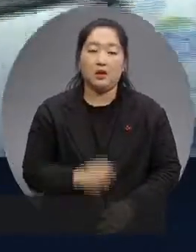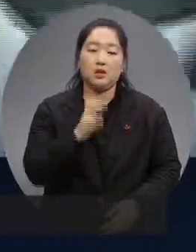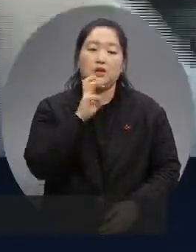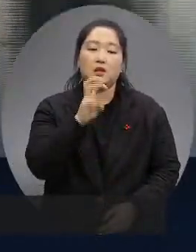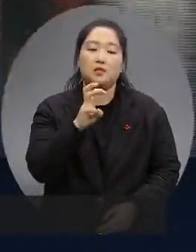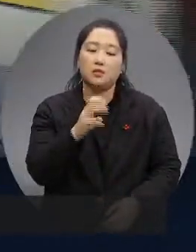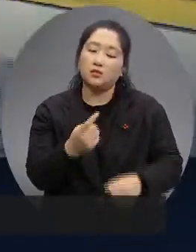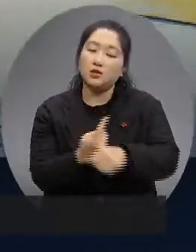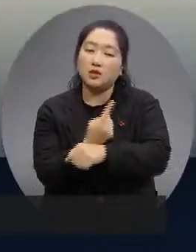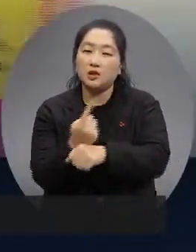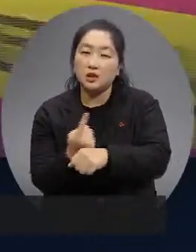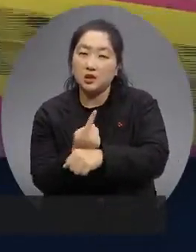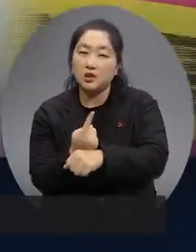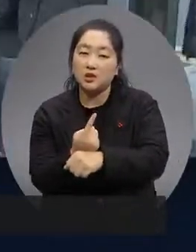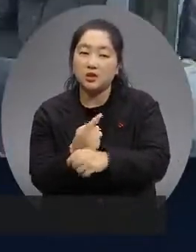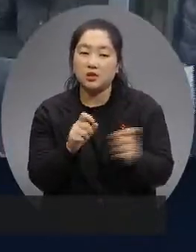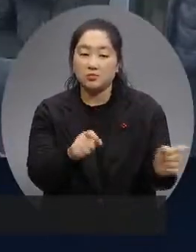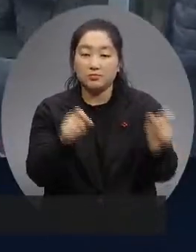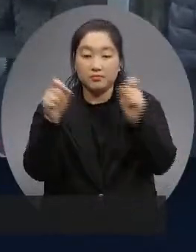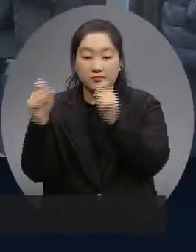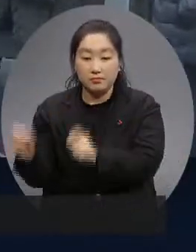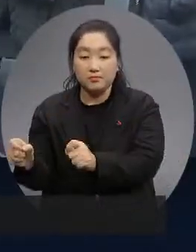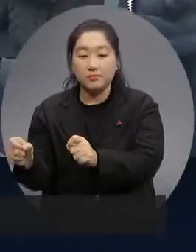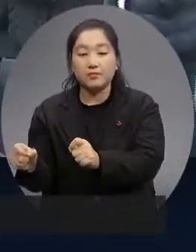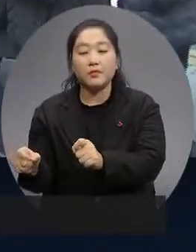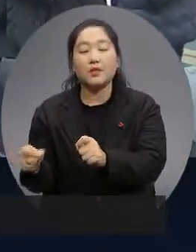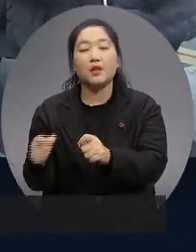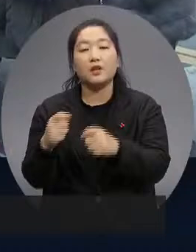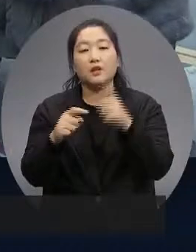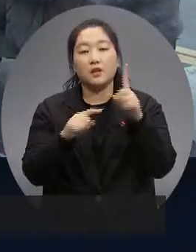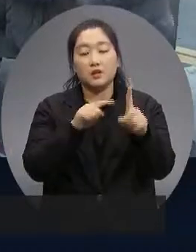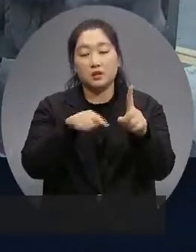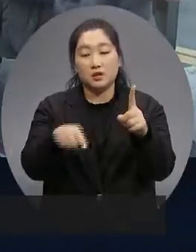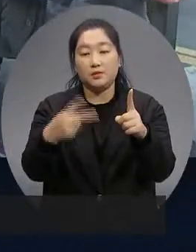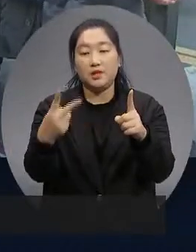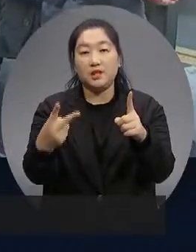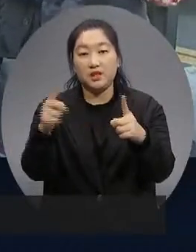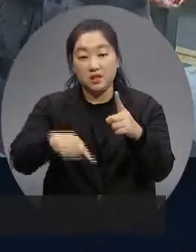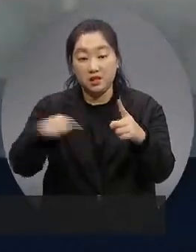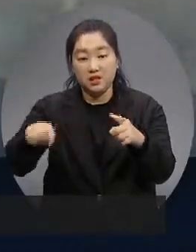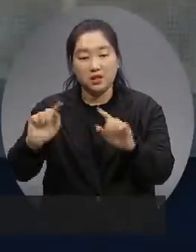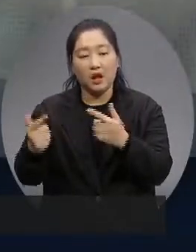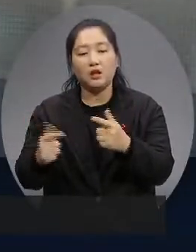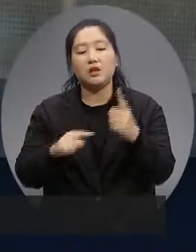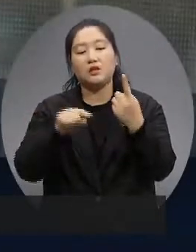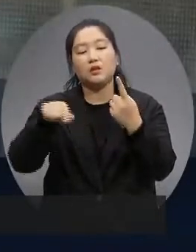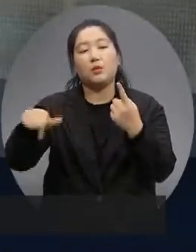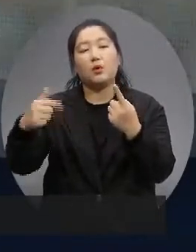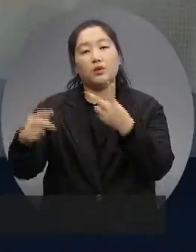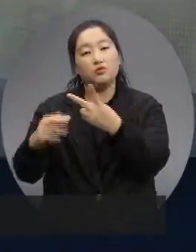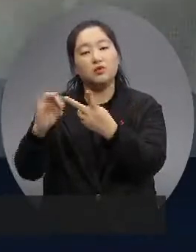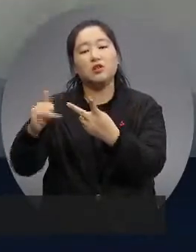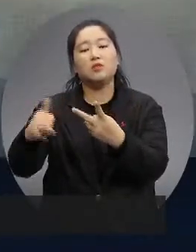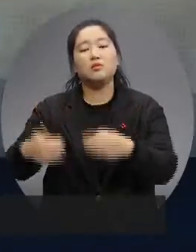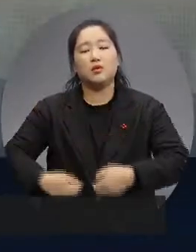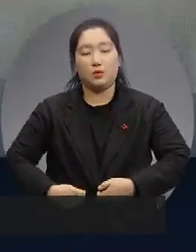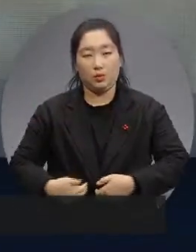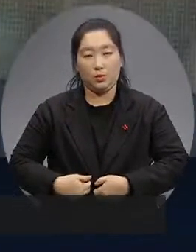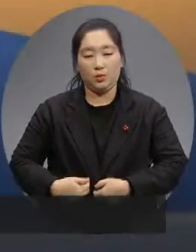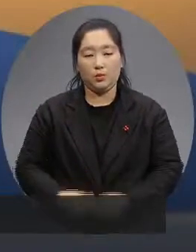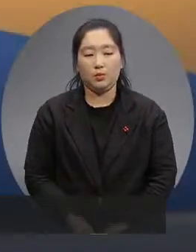또 1시간을 만약에 연장을 운행을 한다면 1.2인이 필요한 것이 아니라 1.5인 내지 2인이